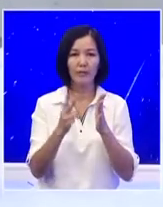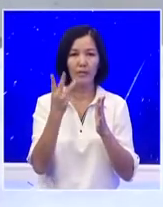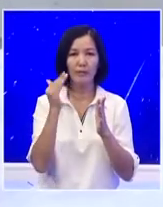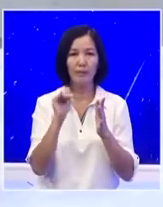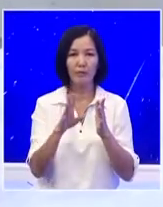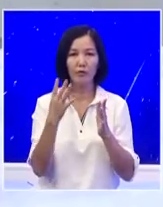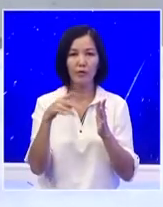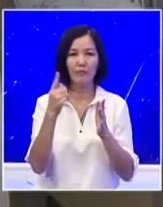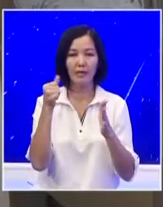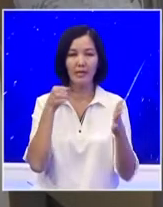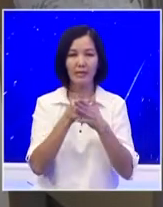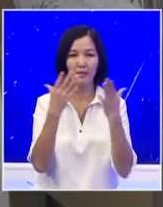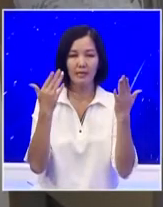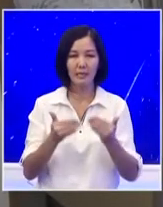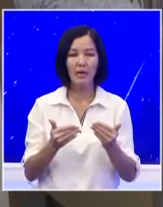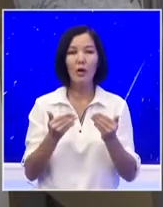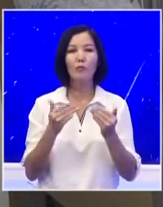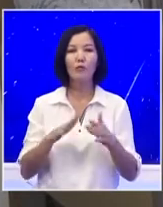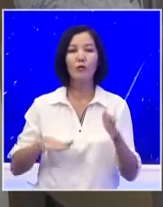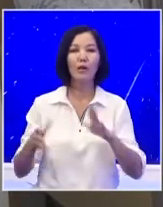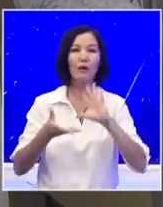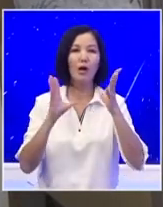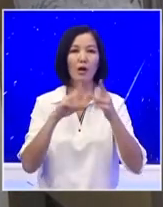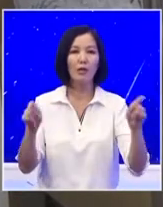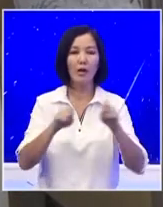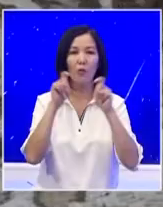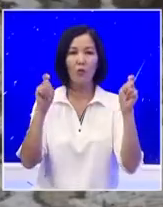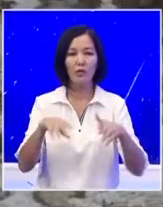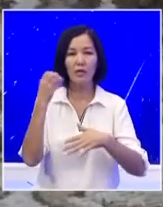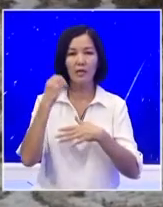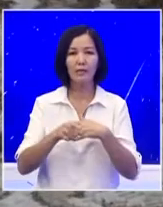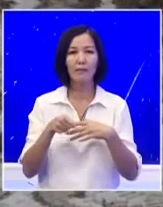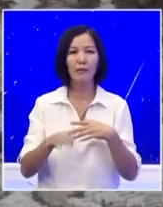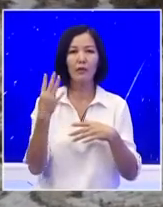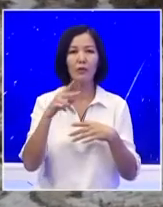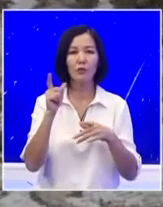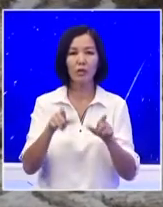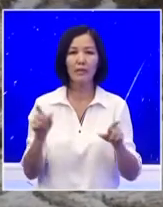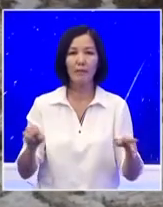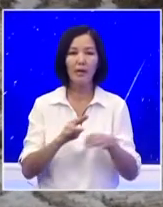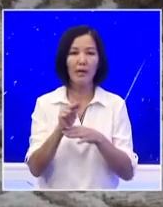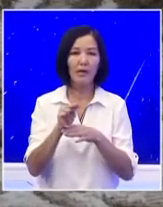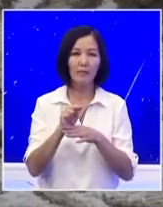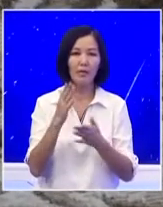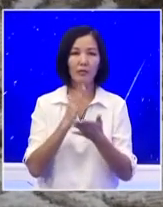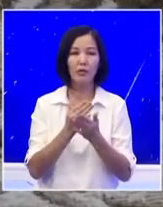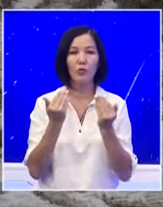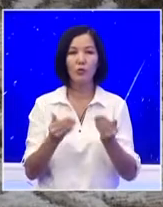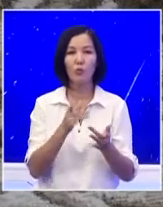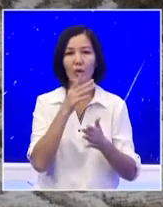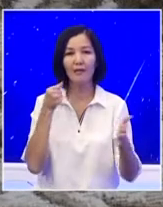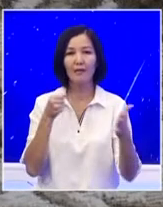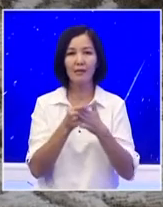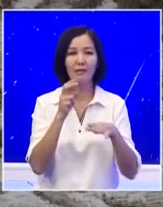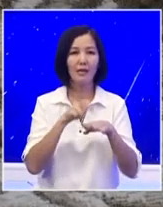дейін қысқартылған. Айта кетейік, бүгінде аймақ аумағында ашылған провизорлық орталықтарда 1043 адам ем қабылдап жатыр. Осы уақытқа дейін